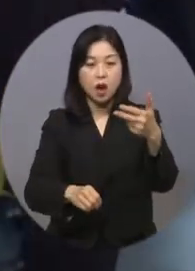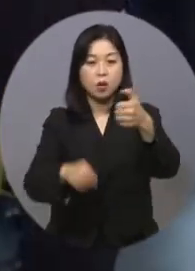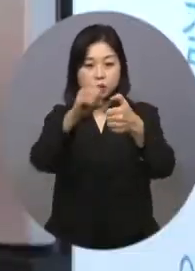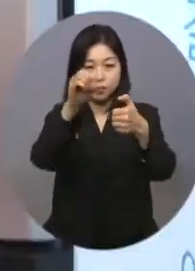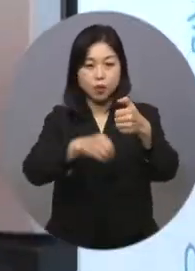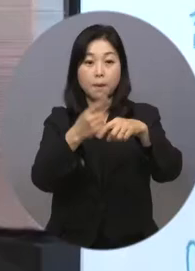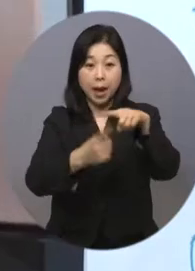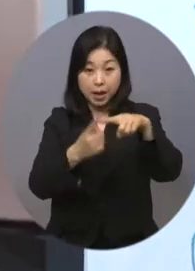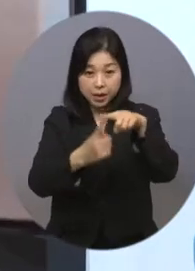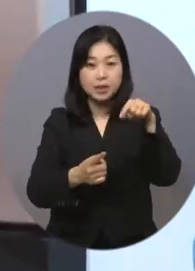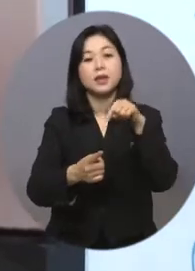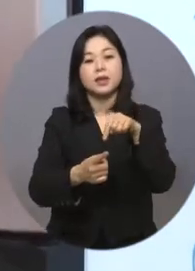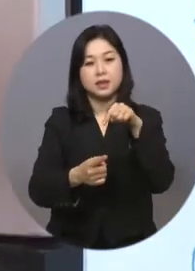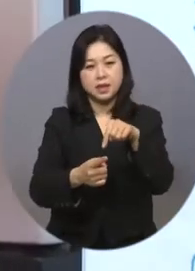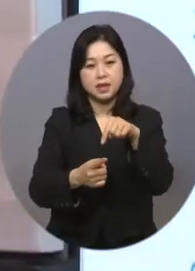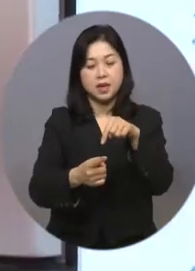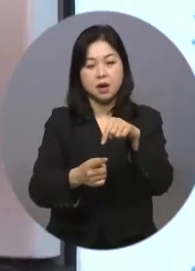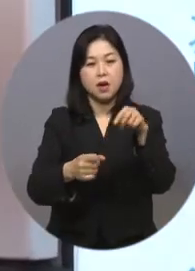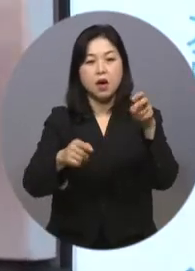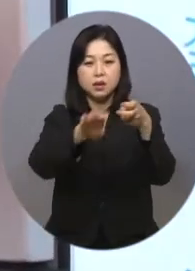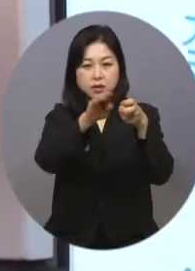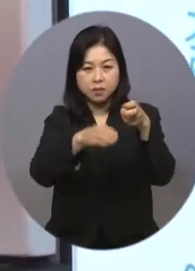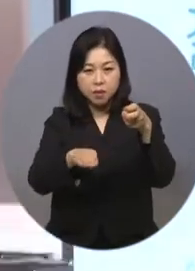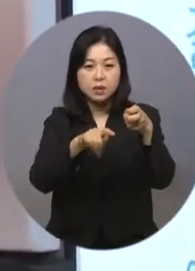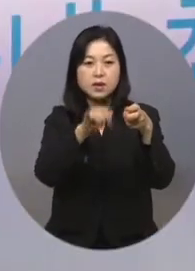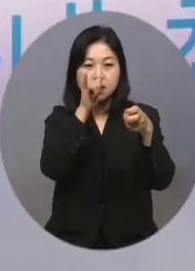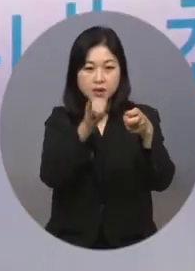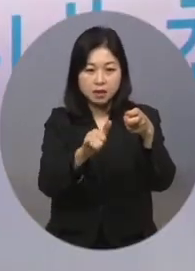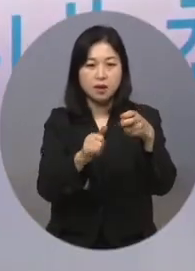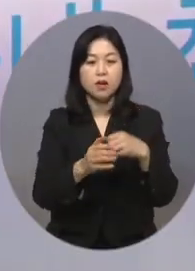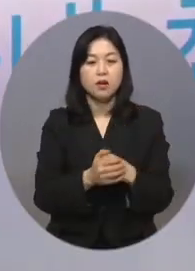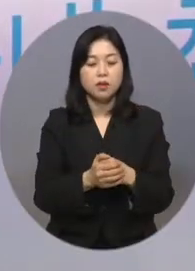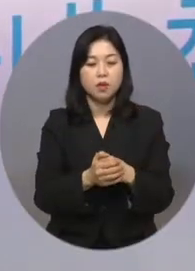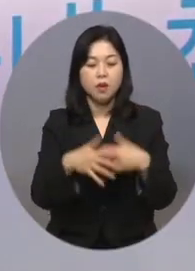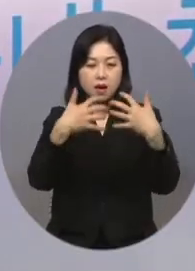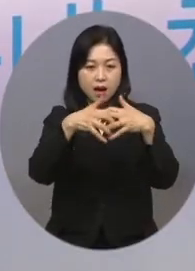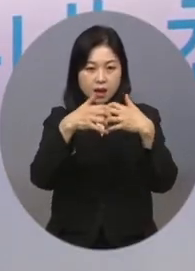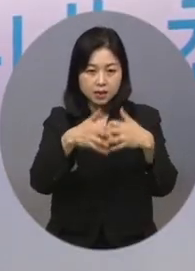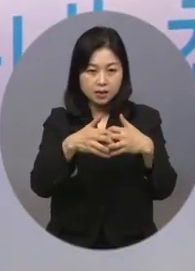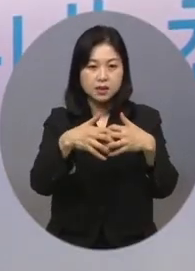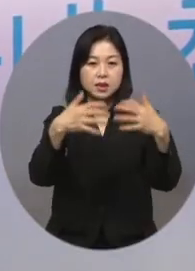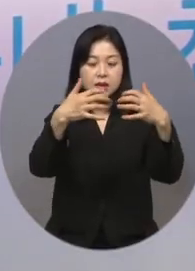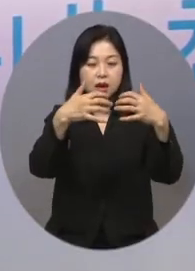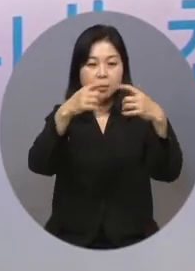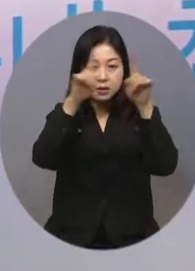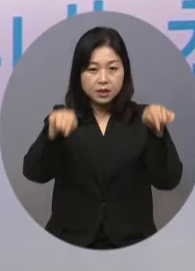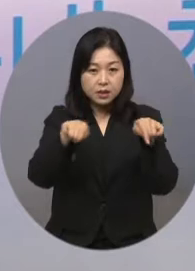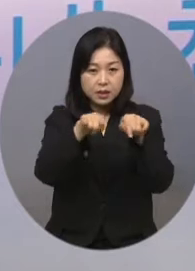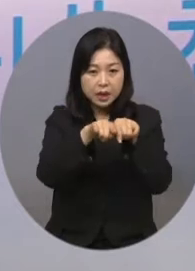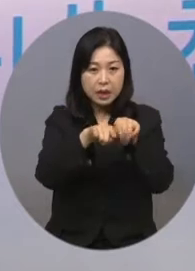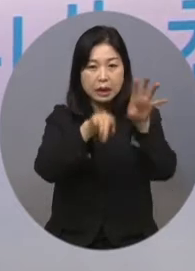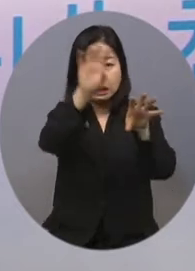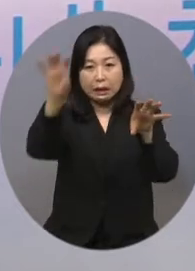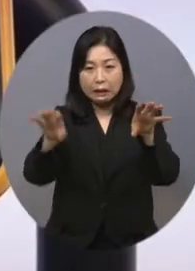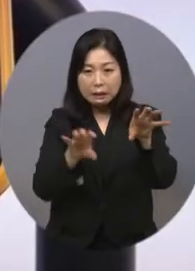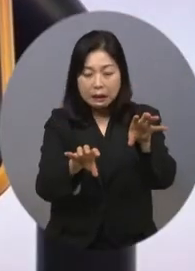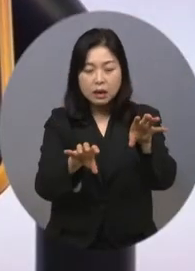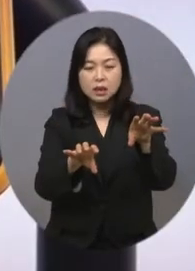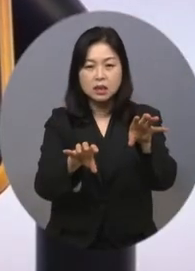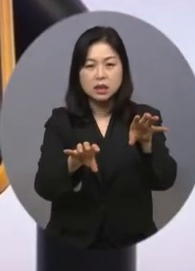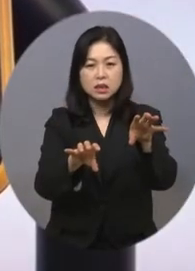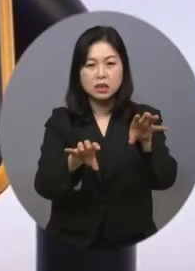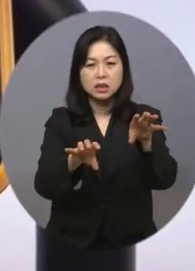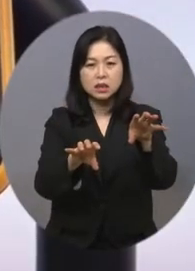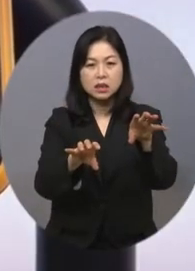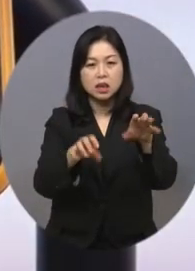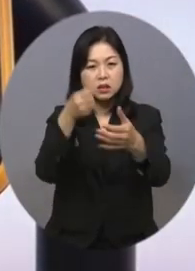도입됐습니다. 반면 버스 내부에 설치된 카드 단말기의 위치는 통일되지 않아 시각장애인의 어려움이 이어지는